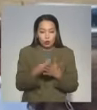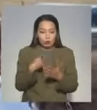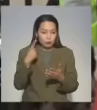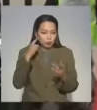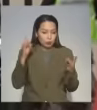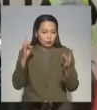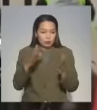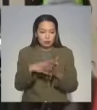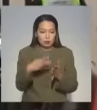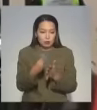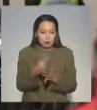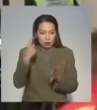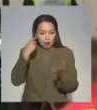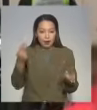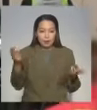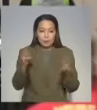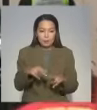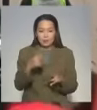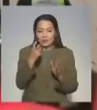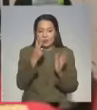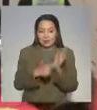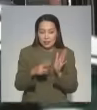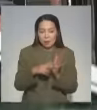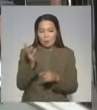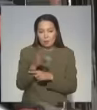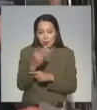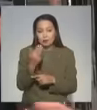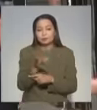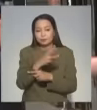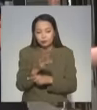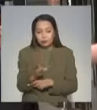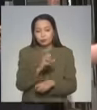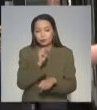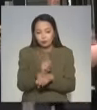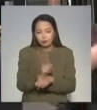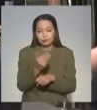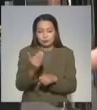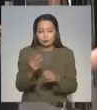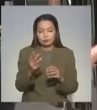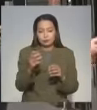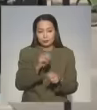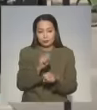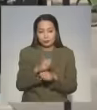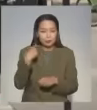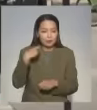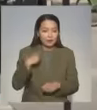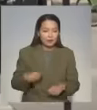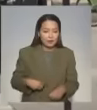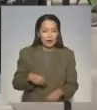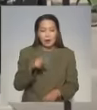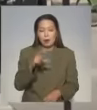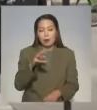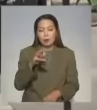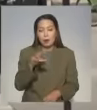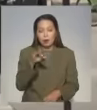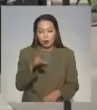ушах. Пламя тушили 270 пожарных. Им удалось предотвратить распространение огня. Президент Франции Эммануэль Макрон выразил